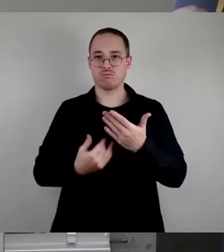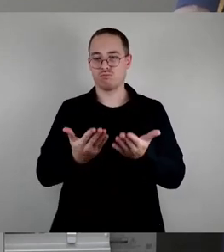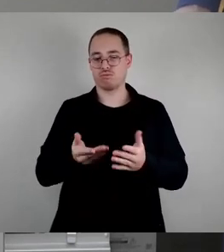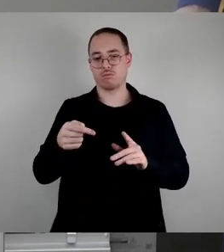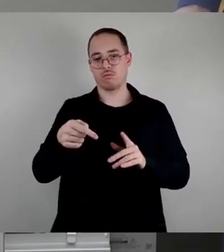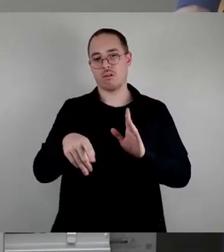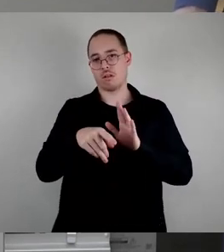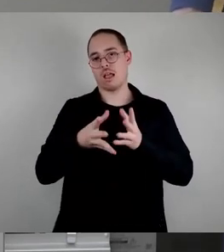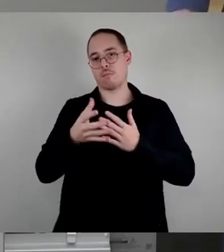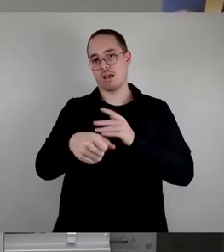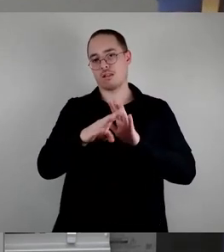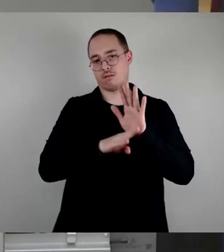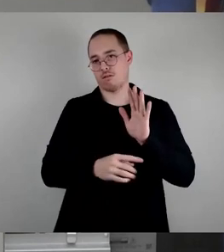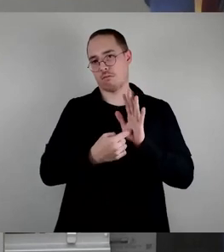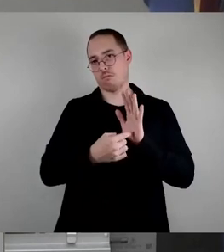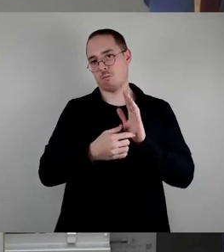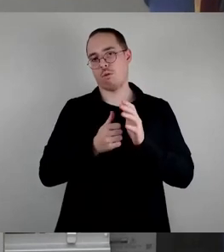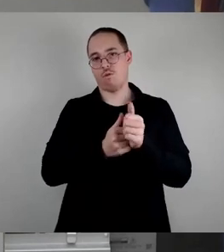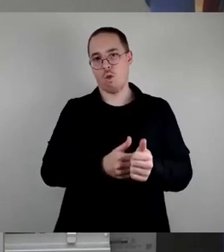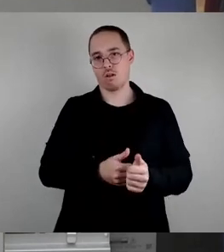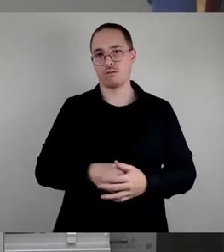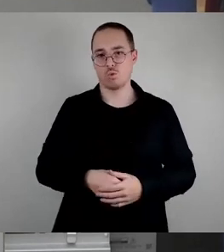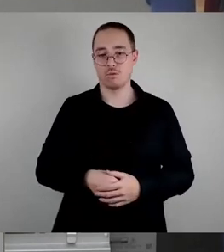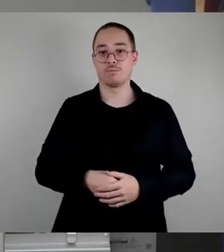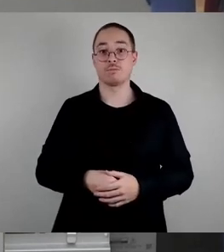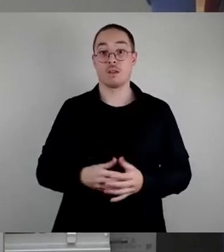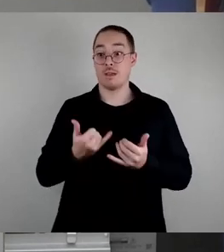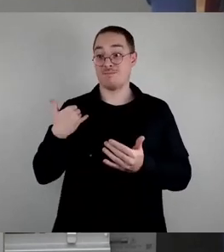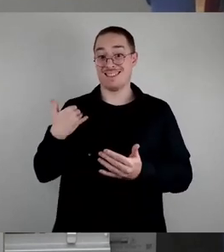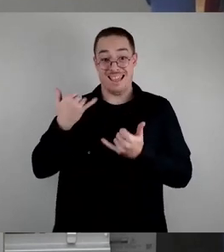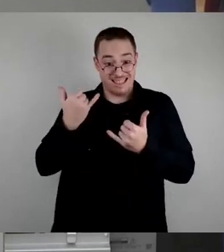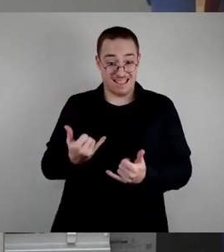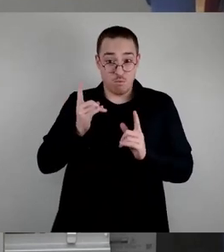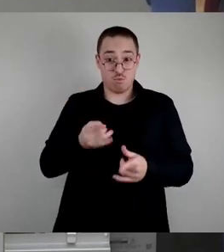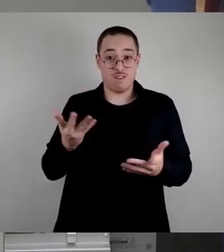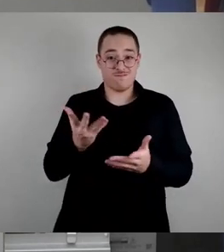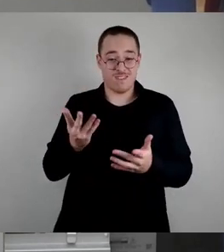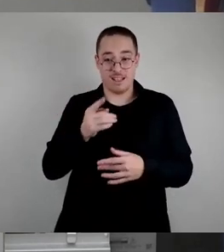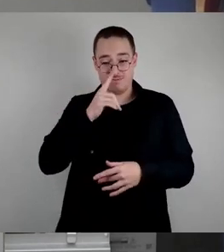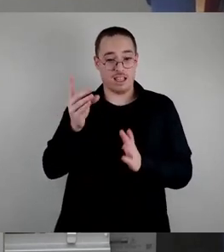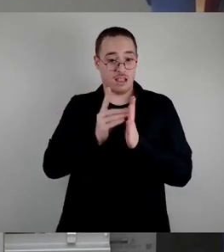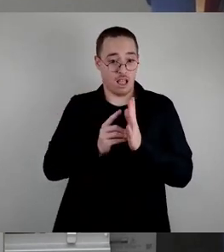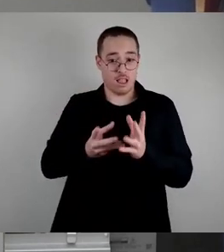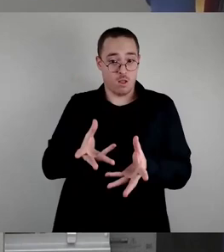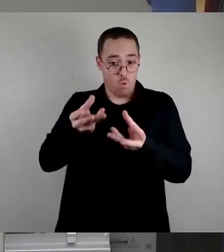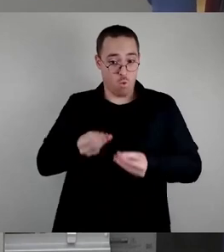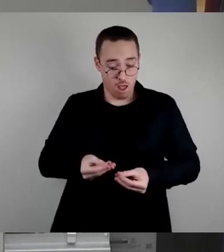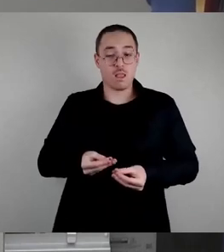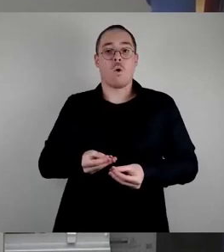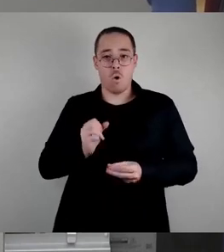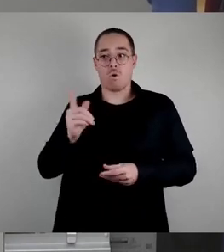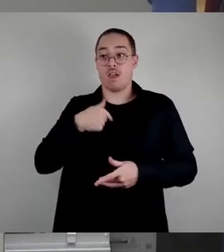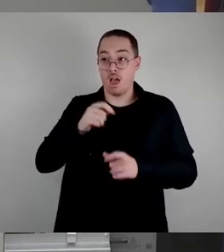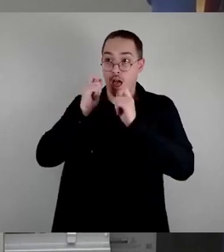bedeutet, dass man dann nicht mehr einen Antrag stellen muss, wie es nämlich jetzt ist, wenn man irgendwelche Daten haben will, sondern dass die Stadt die Daten proaktiv zur Verfügung stellen